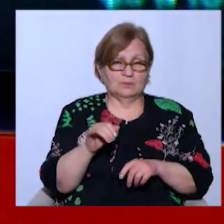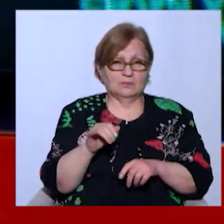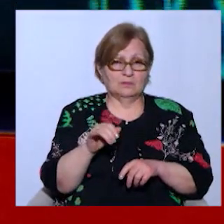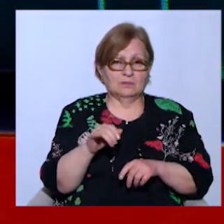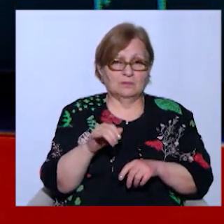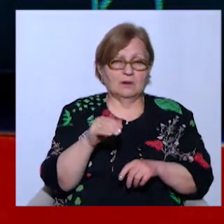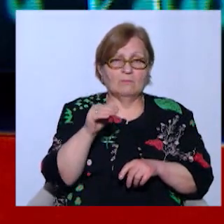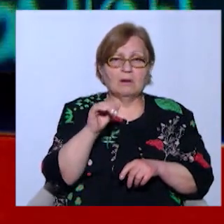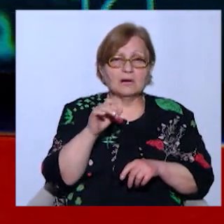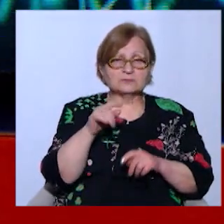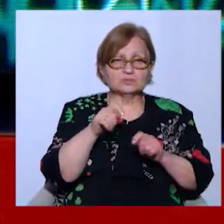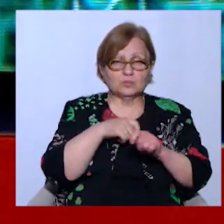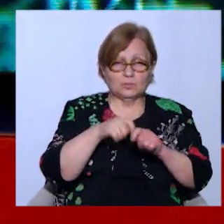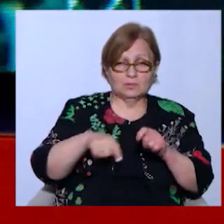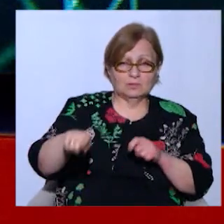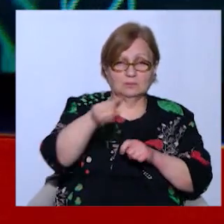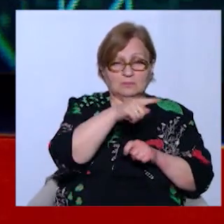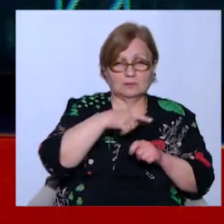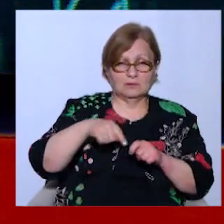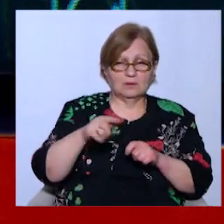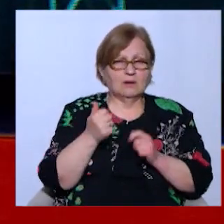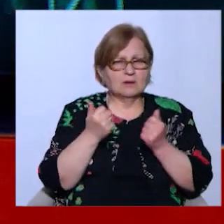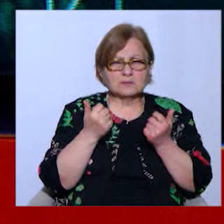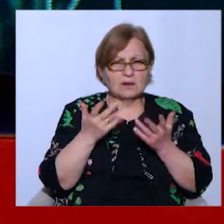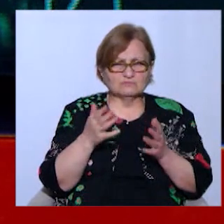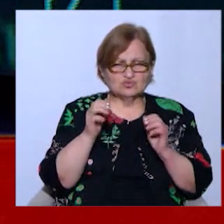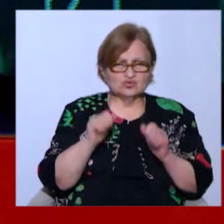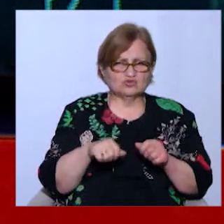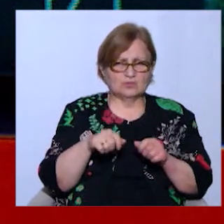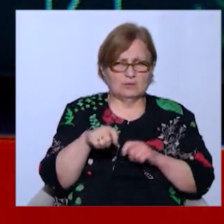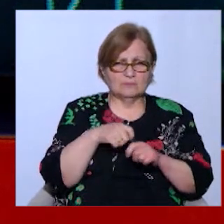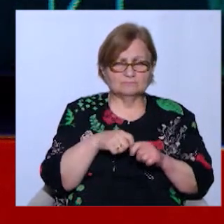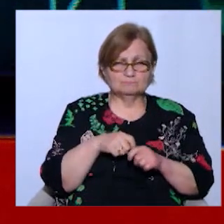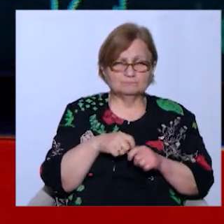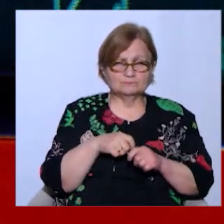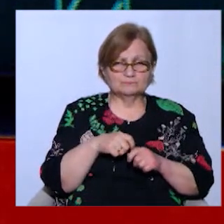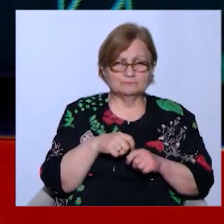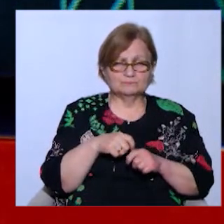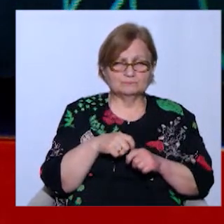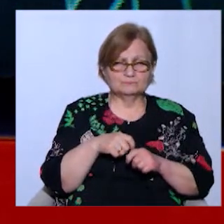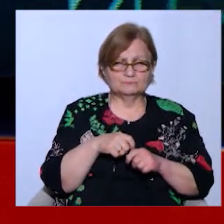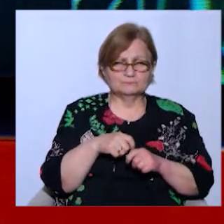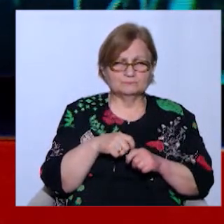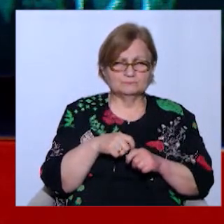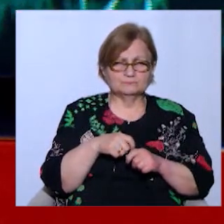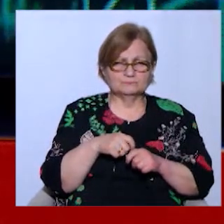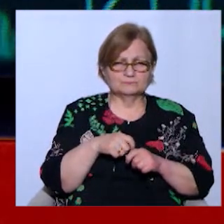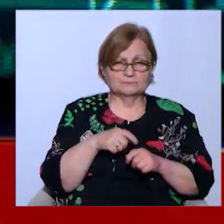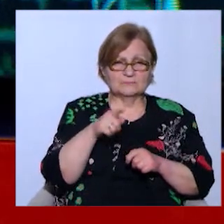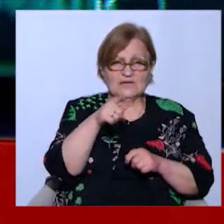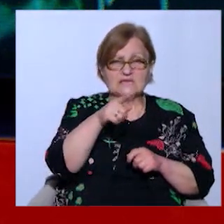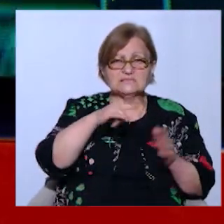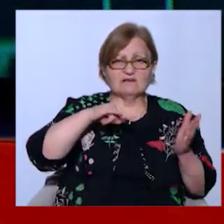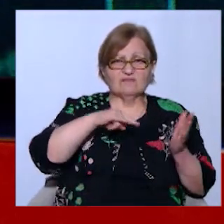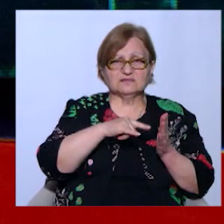ფართობის ერთეულად აღებული სიდიდე მაშინ რამდენჯერ ჩაეტევა? აი ეს კვადრატი